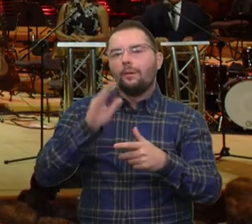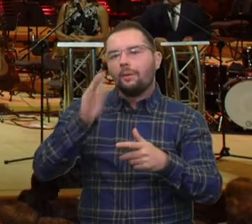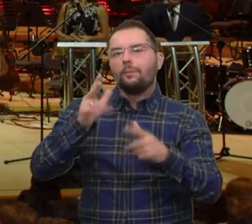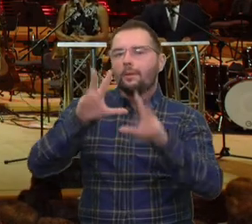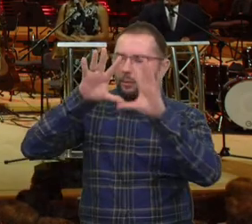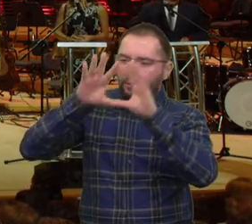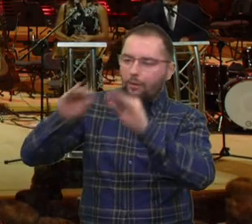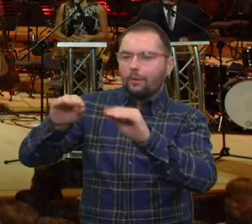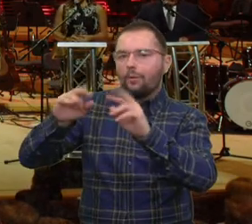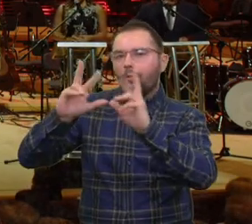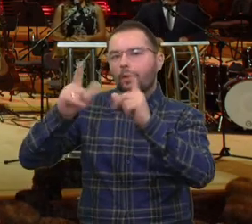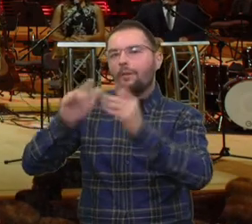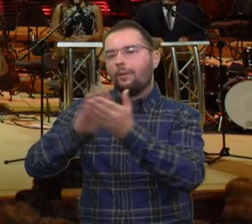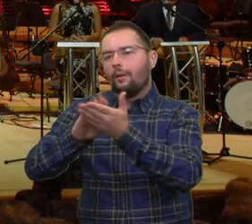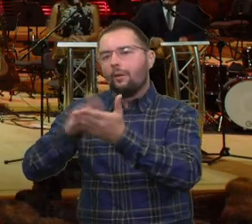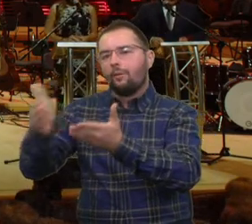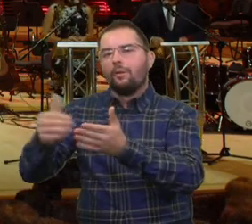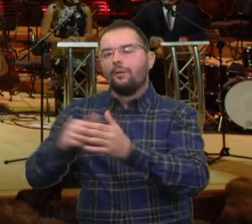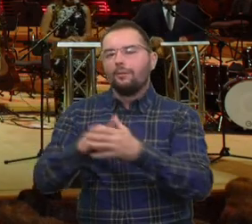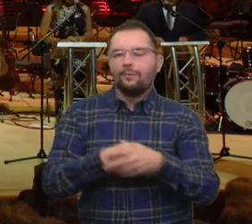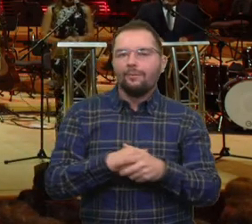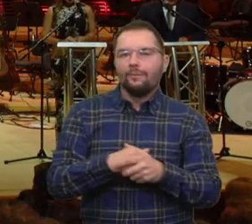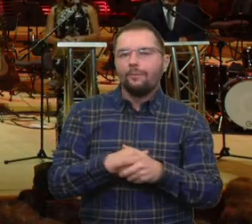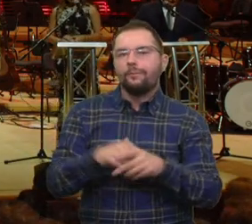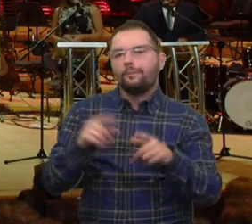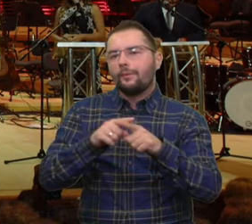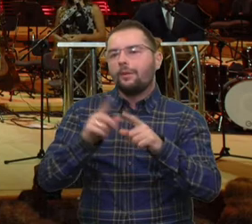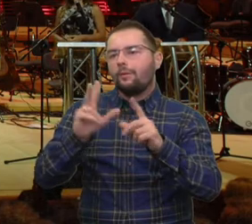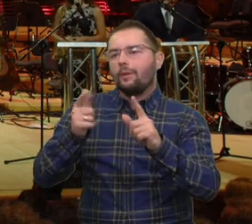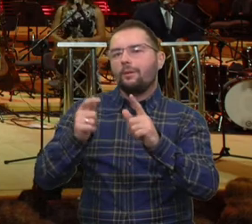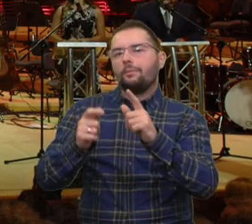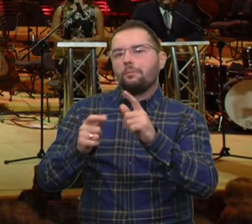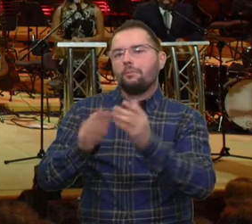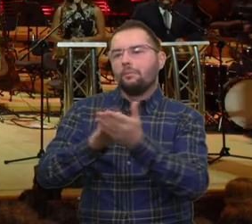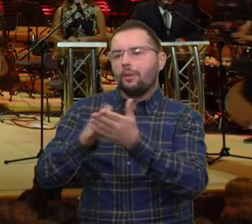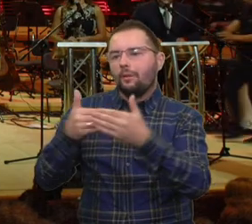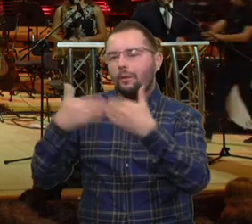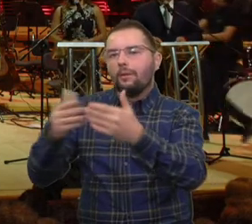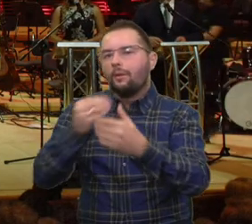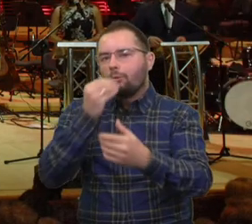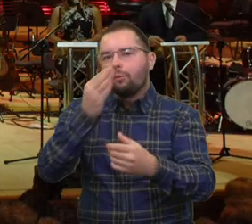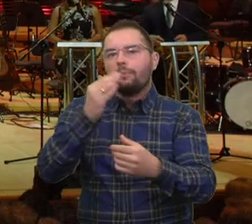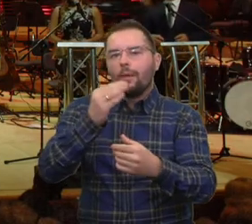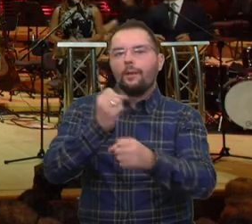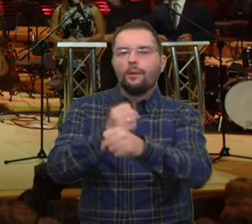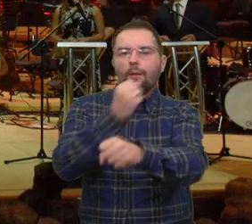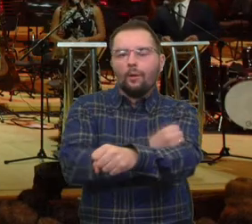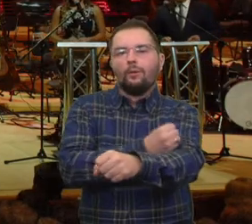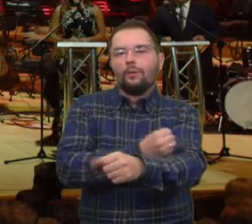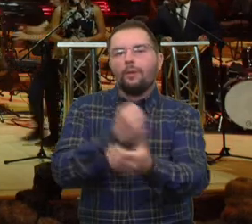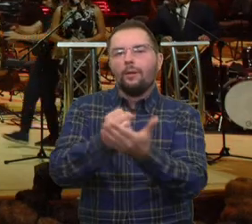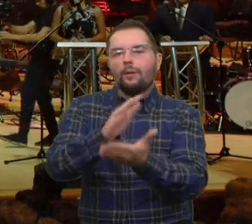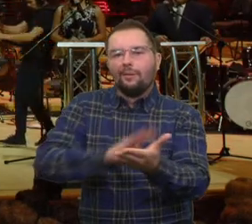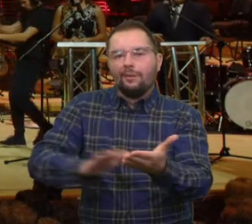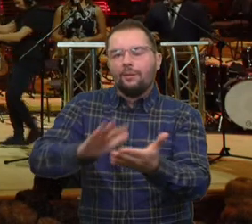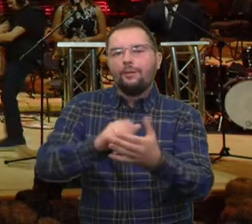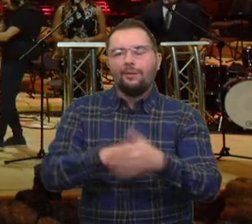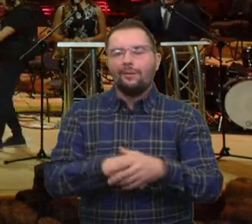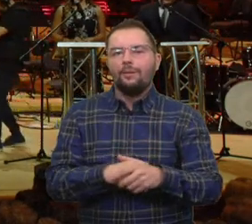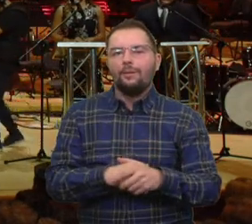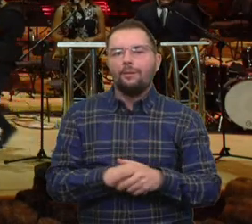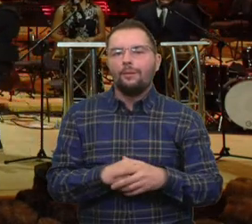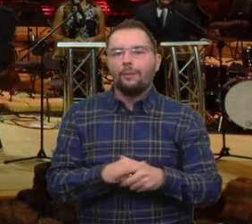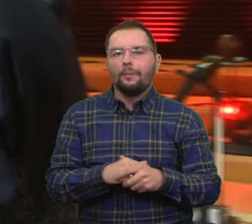podziwiać nagrodzanych i wyróżnianych tytułem superstarosty. A